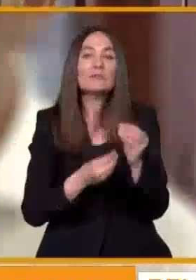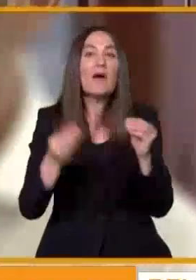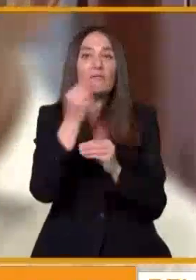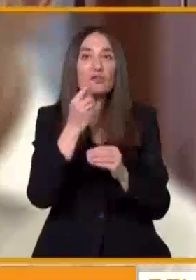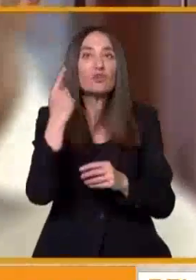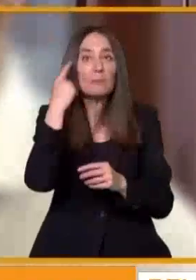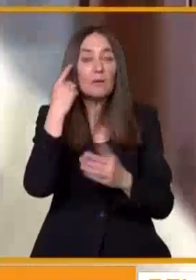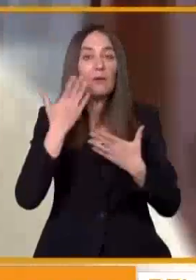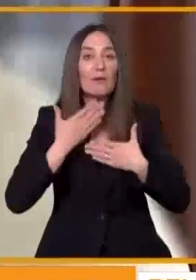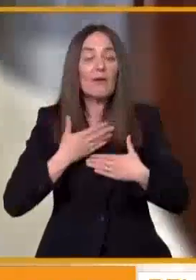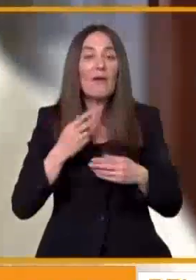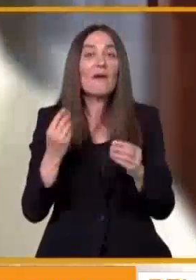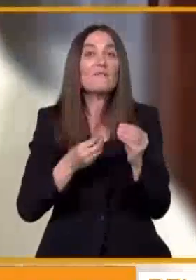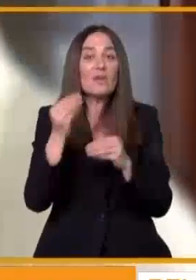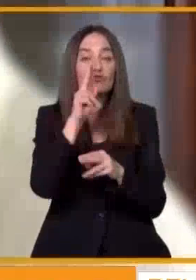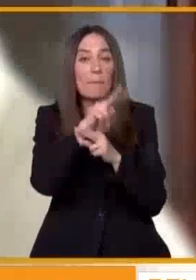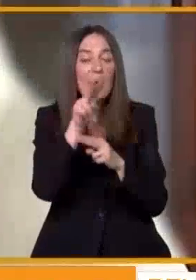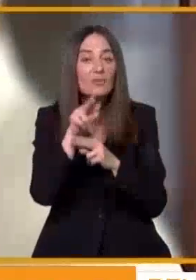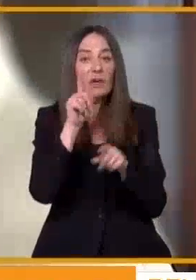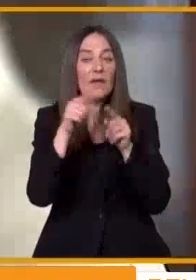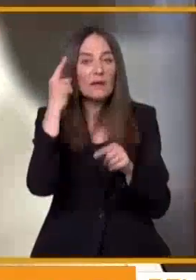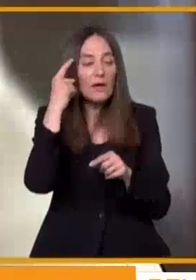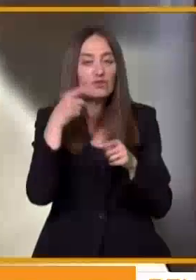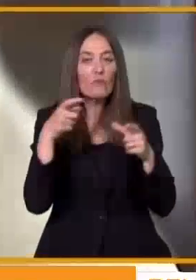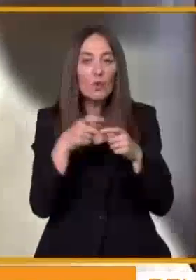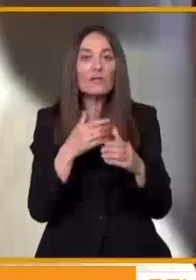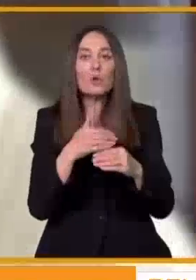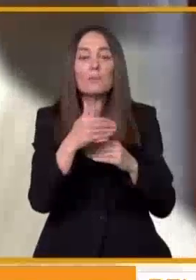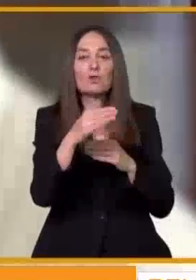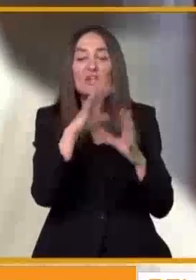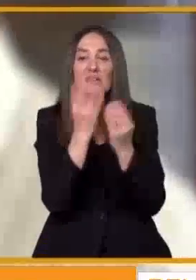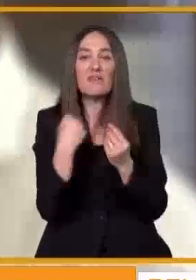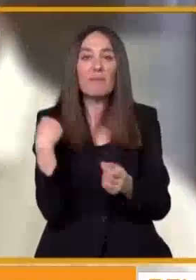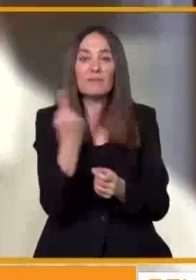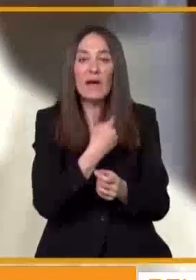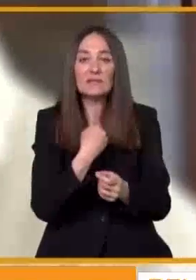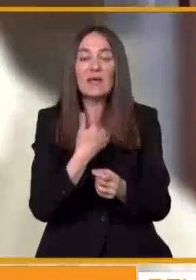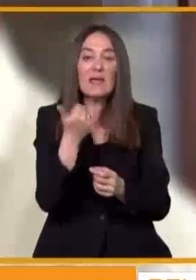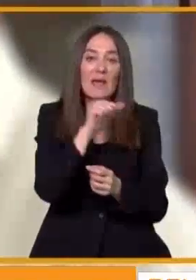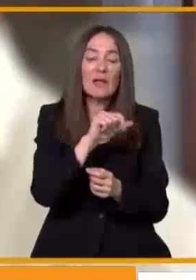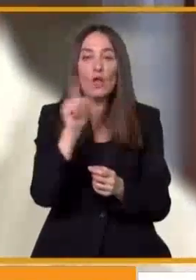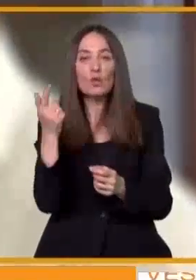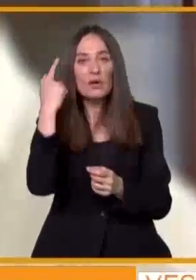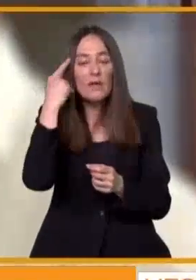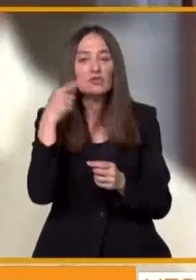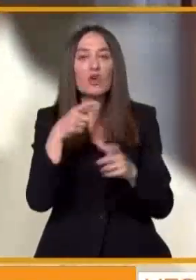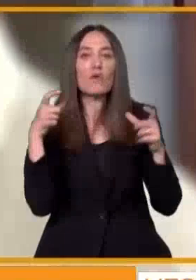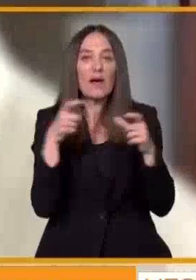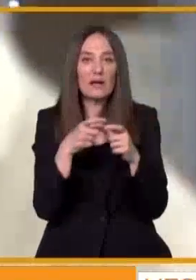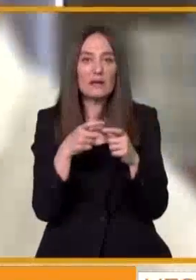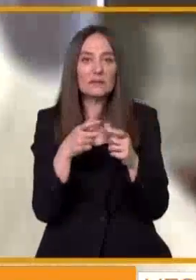optimizma, sa više pažnje na neki način kroz ovu krizu i prošli. Jer sve nas, na jedan ili na drugi način ova kriza